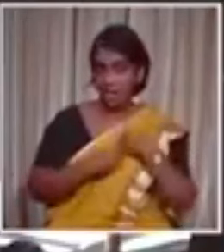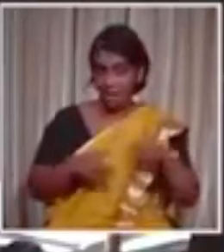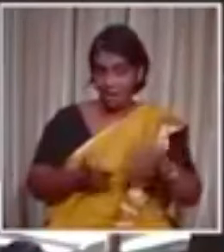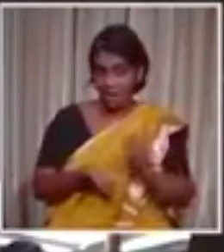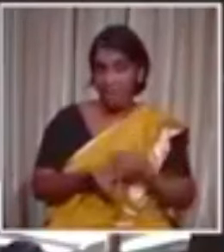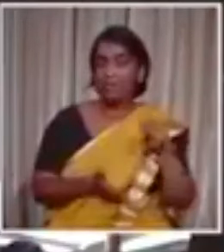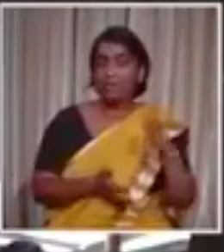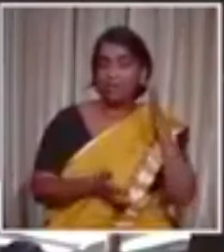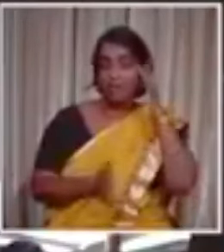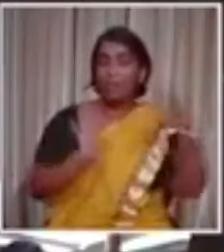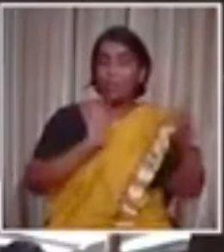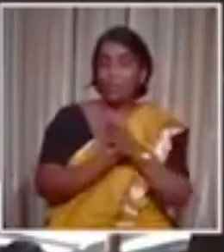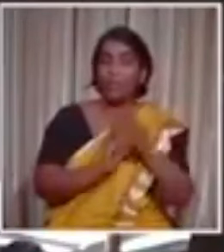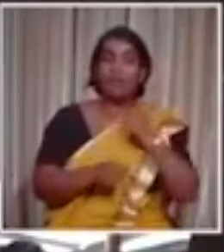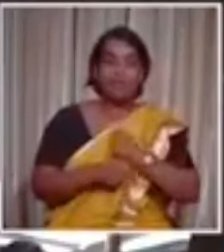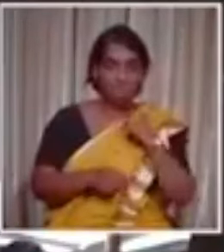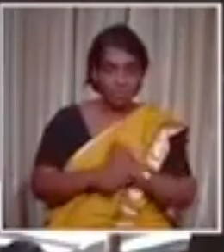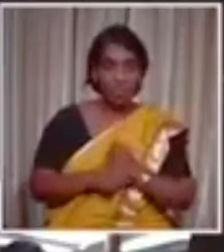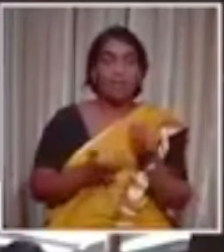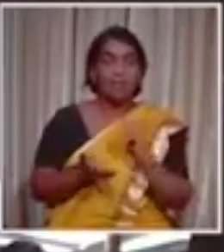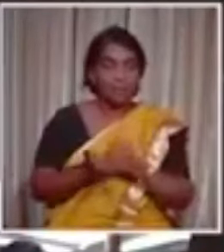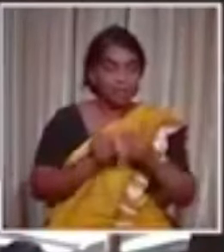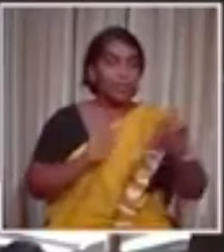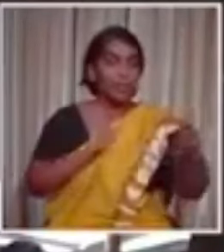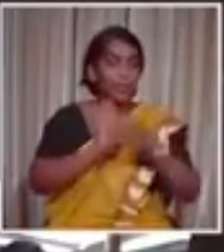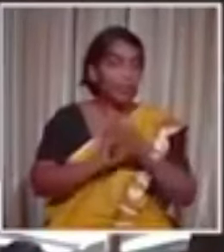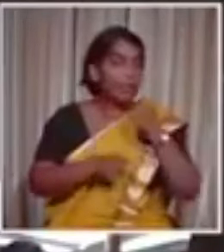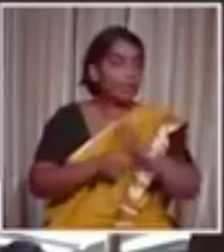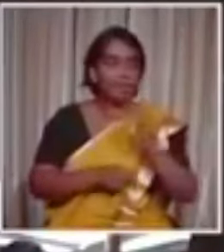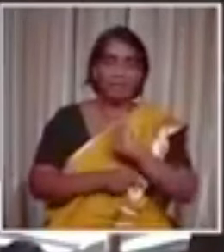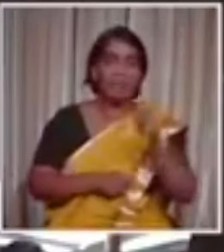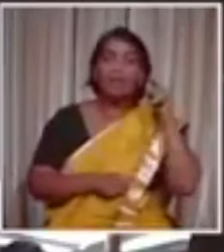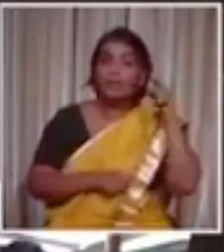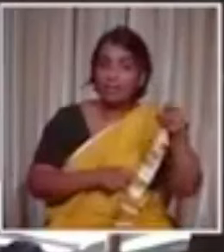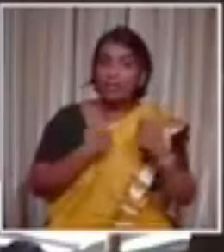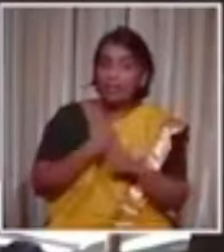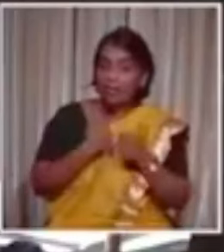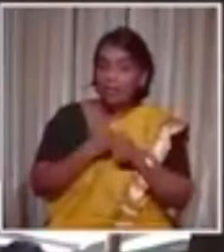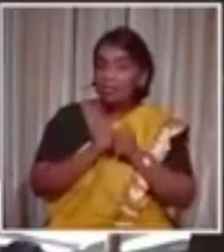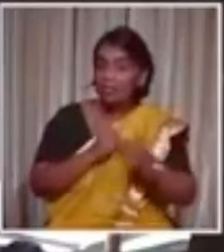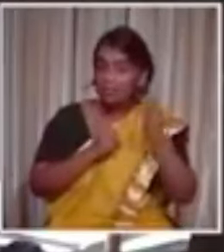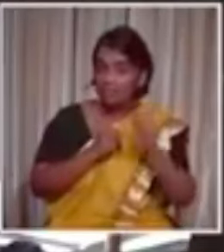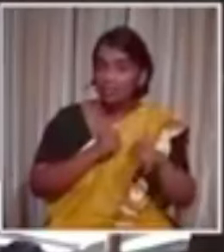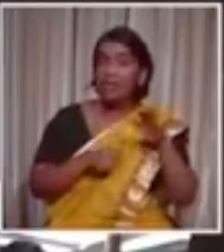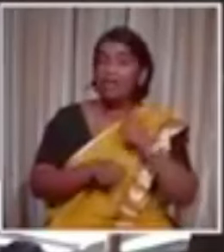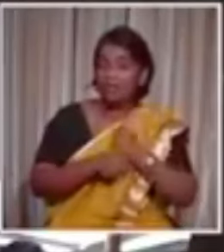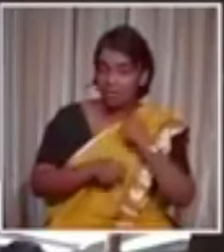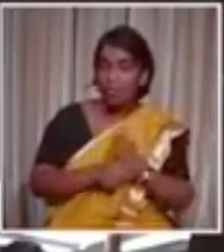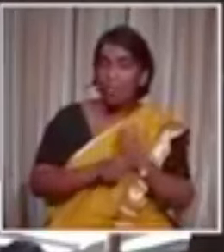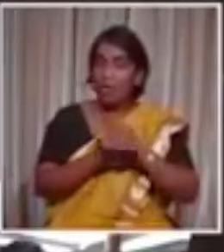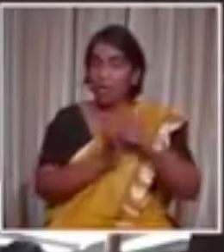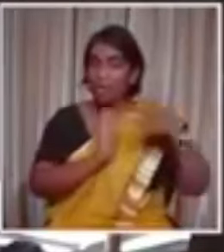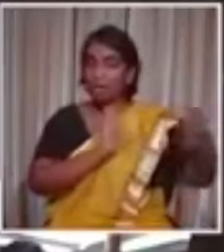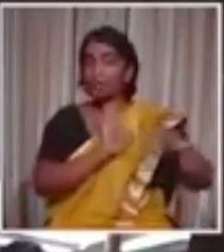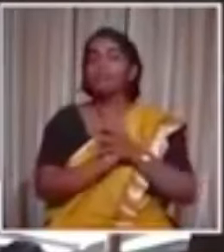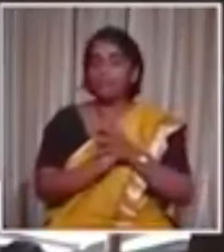ඒ සීනේ සර්වපාක්ෂික ආණ්ඩු යනු තවදුරටත් සර්වපාක්ෂික ආණ්ඩුවක් නෙවෙයි. ඔවුන් විසින් ගොඩනගා ගන්න ලද ආණ්ඩුවට කොටස් කරුවන් බවට